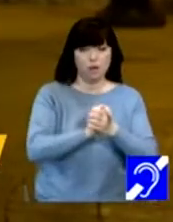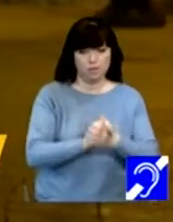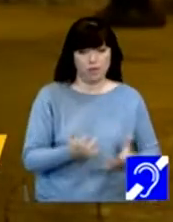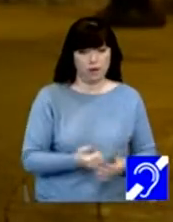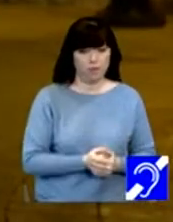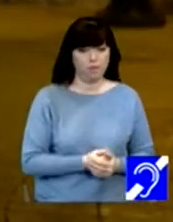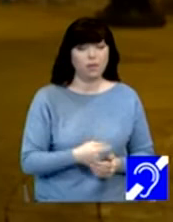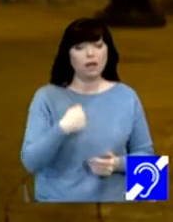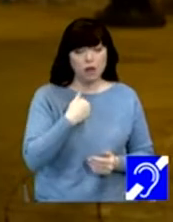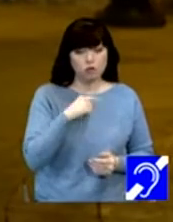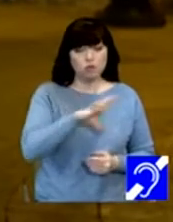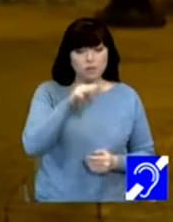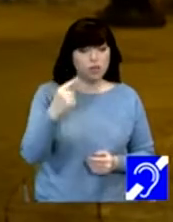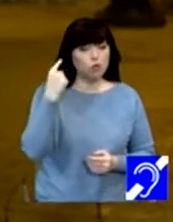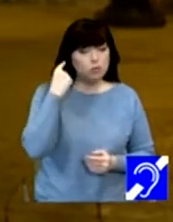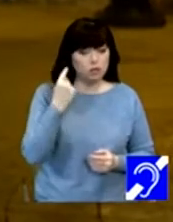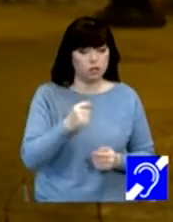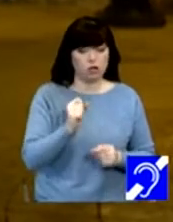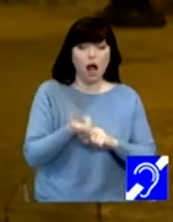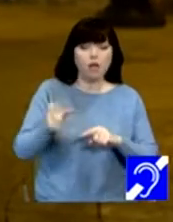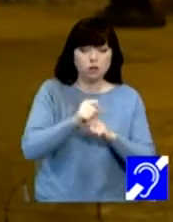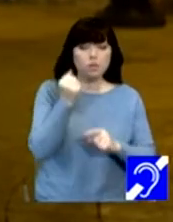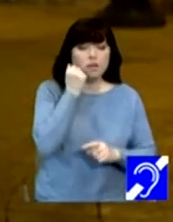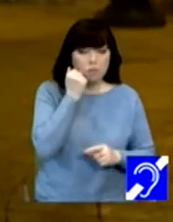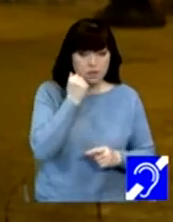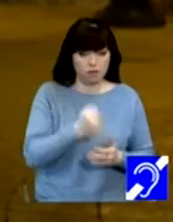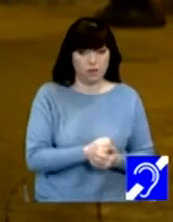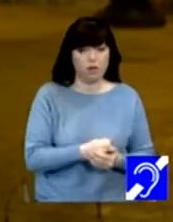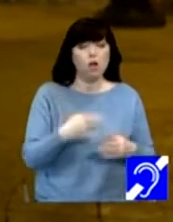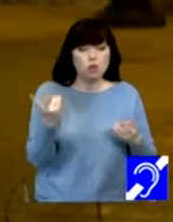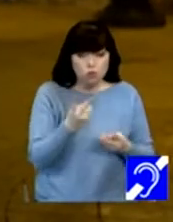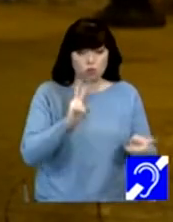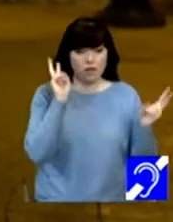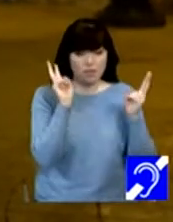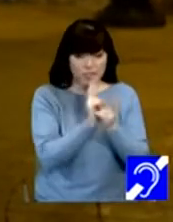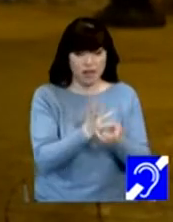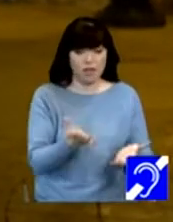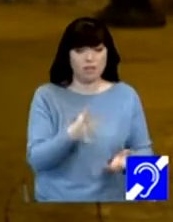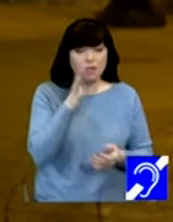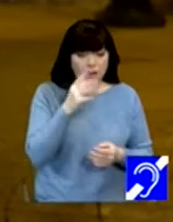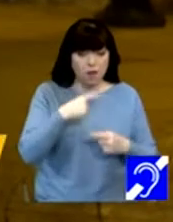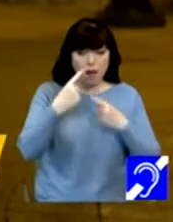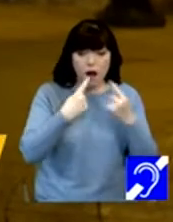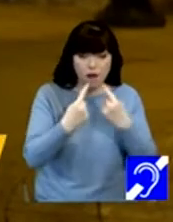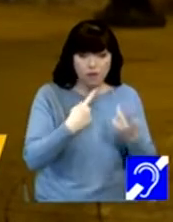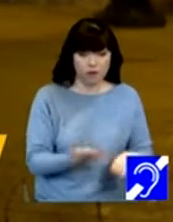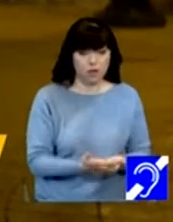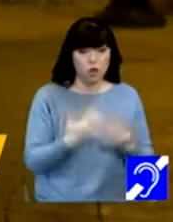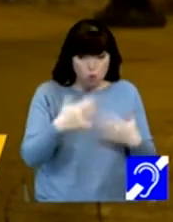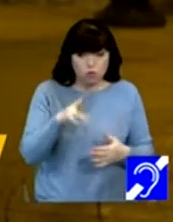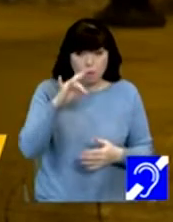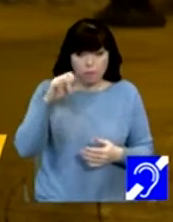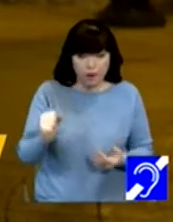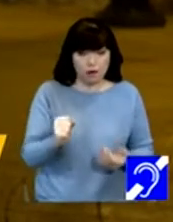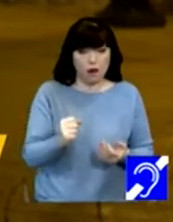зараз почули всі, почули особливо в Москві. Настав час зустрічатись, час говорити, настав час